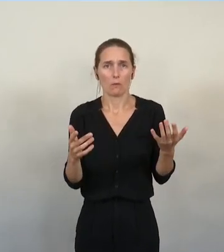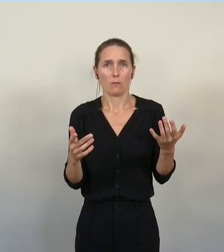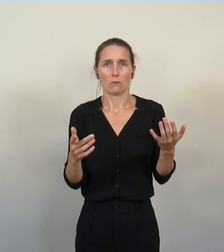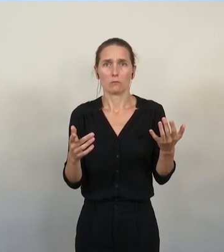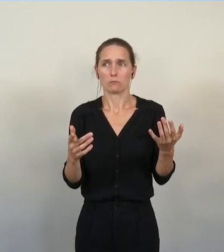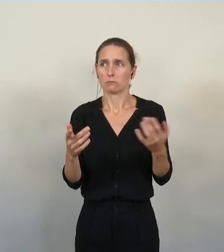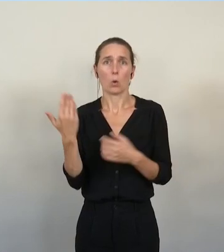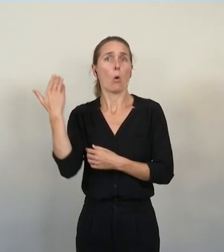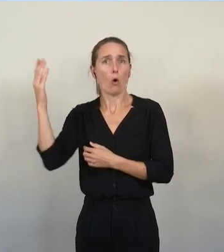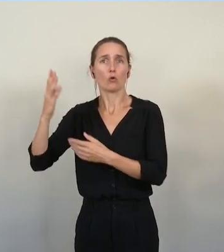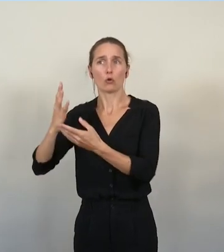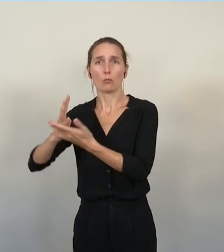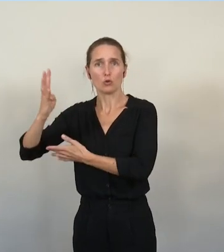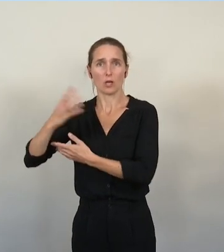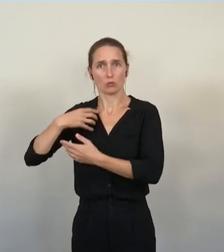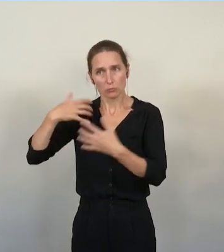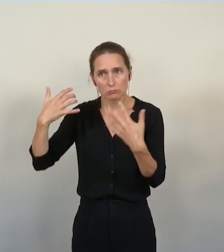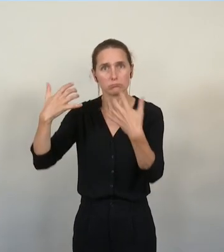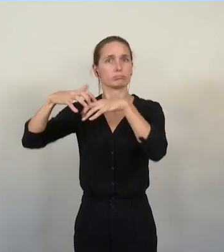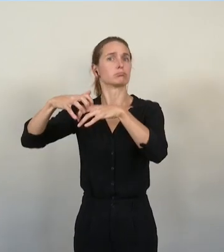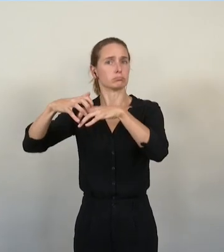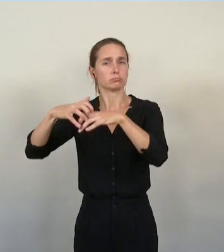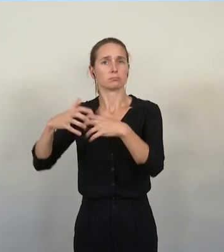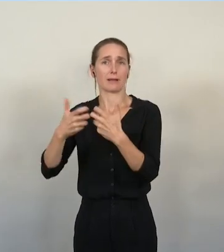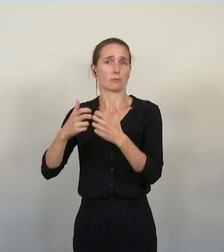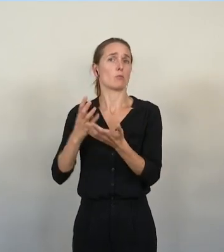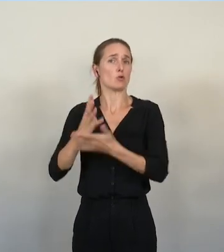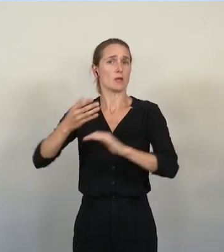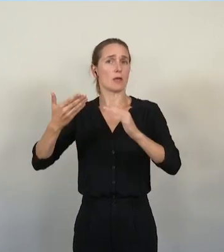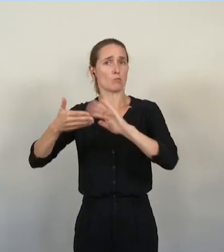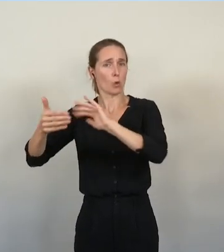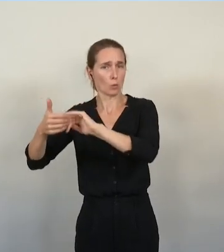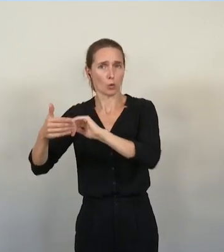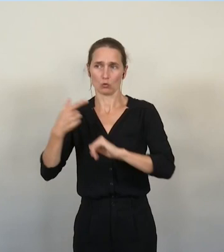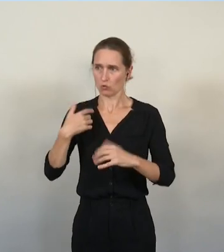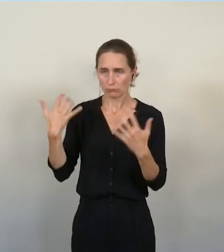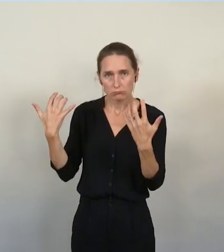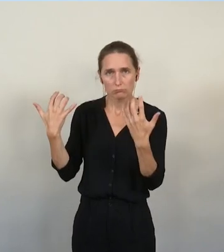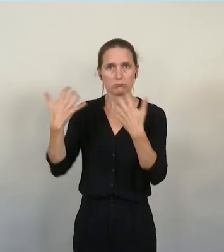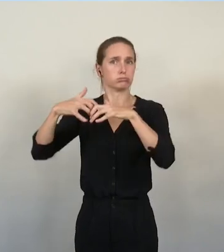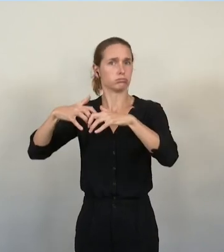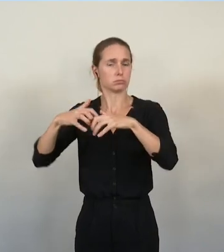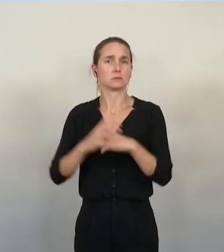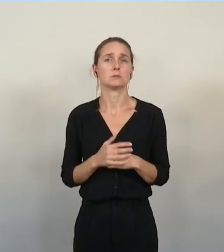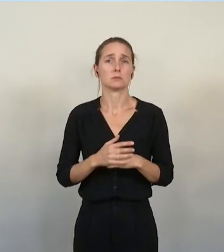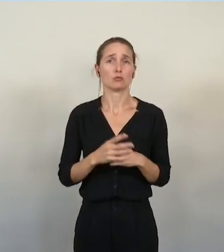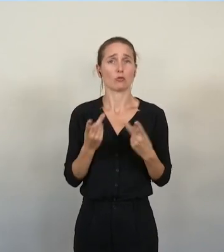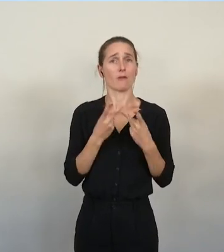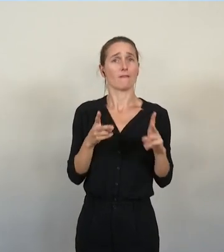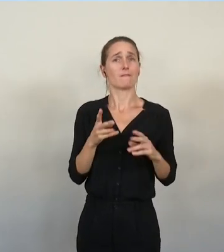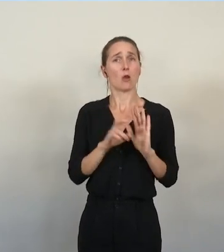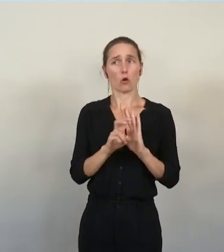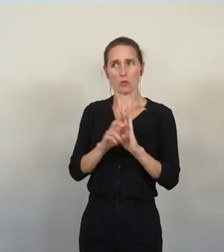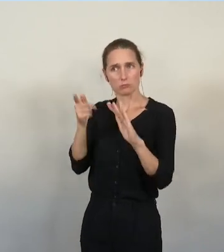autres dispositifs existants au premier rang desquels murmurent et je rappelle au passage que la il contribue VI a une subvention au